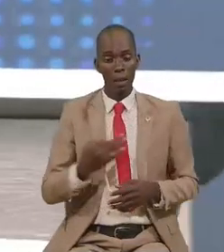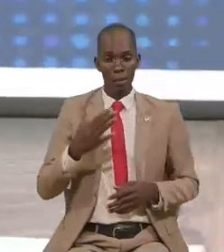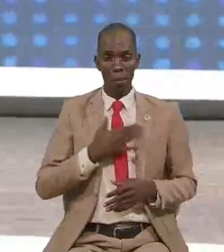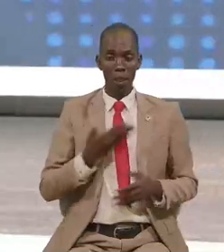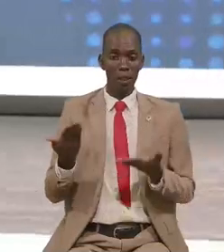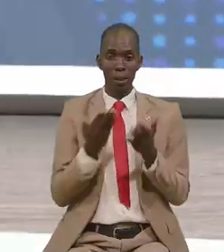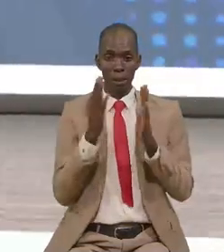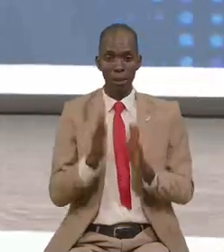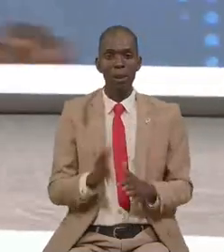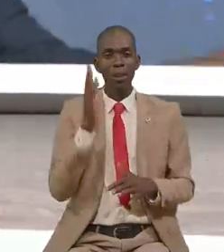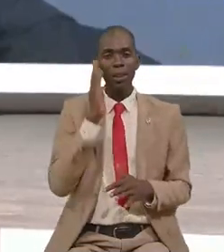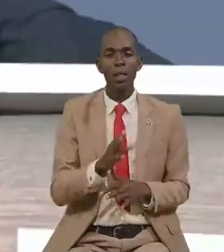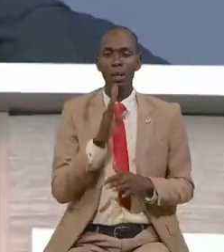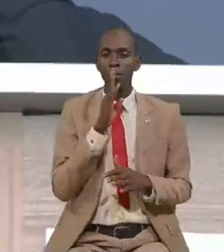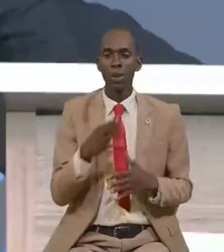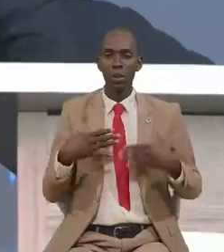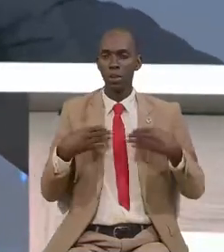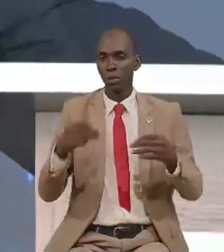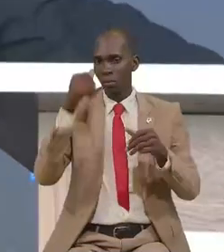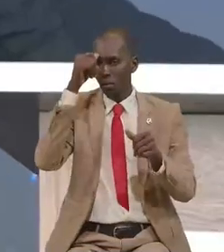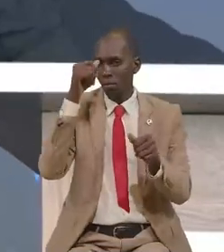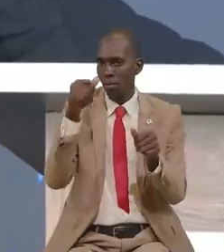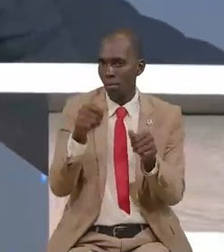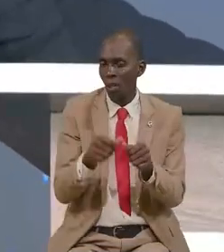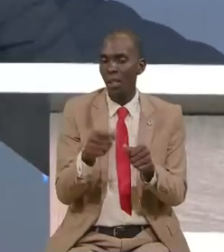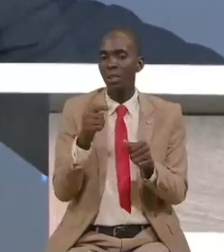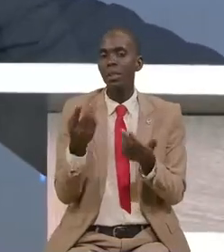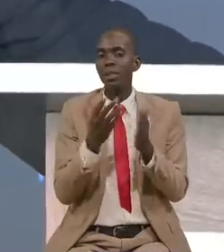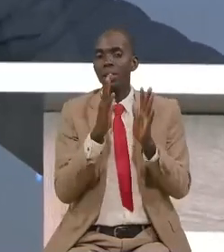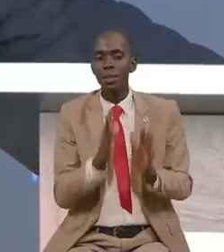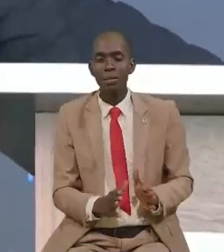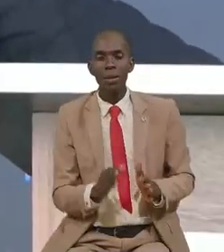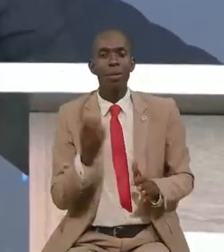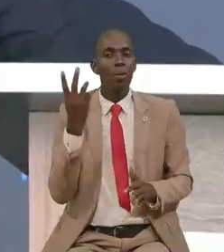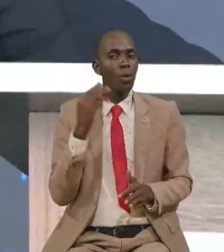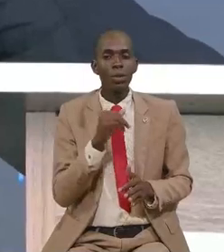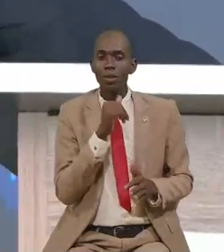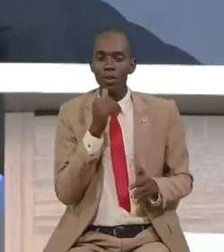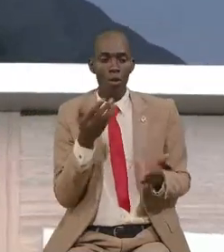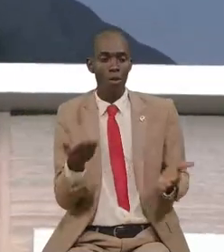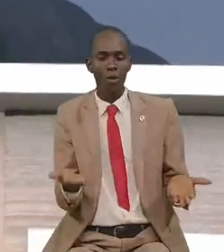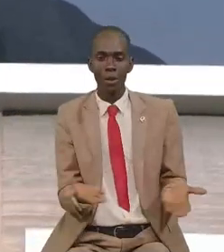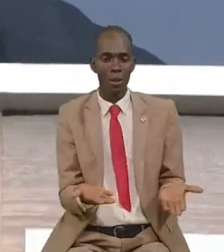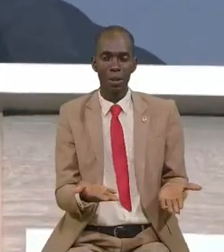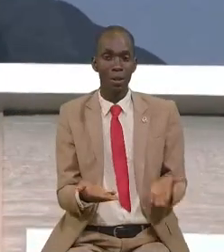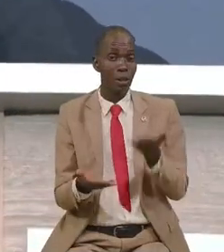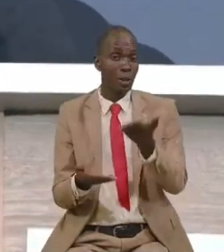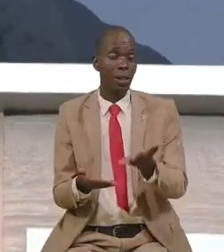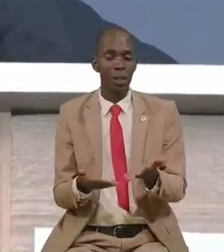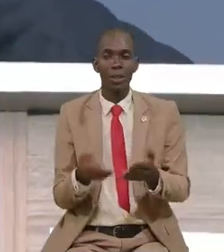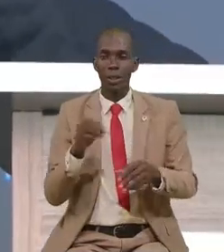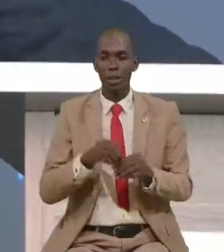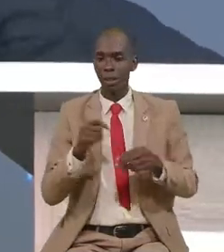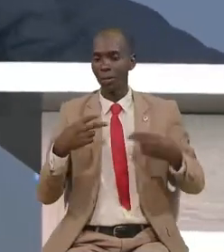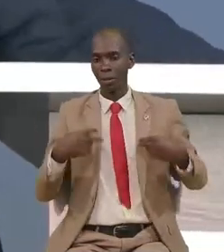sera guéri. Rappelez-vous, le serviteur n'était même pas là physiquement.